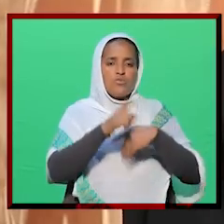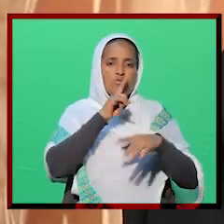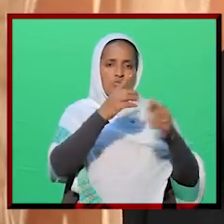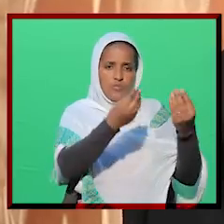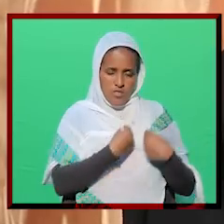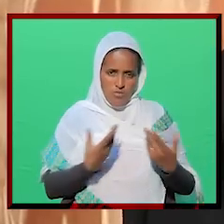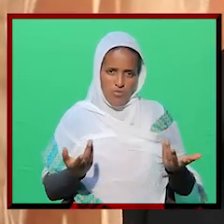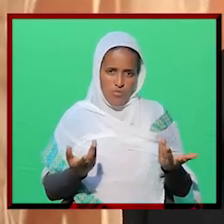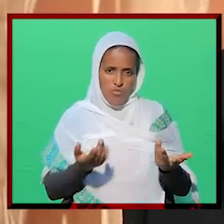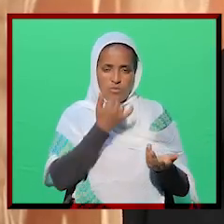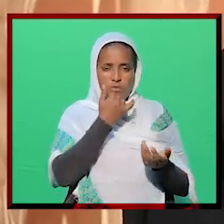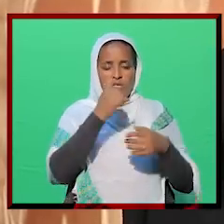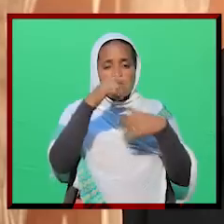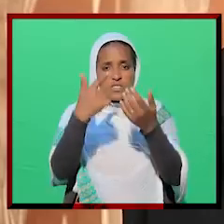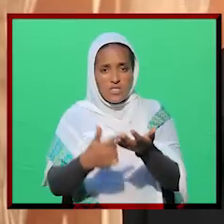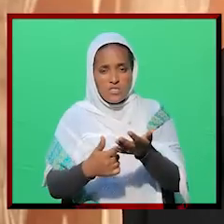ቅባቶች።